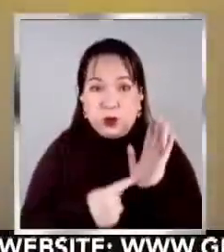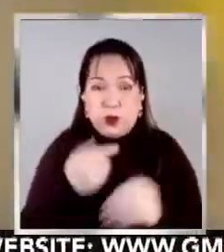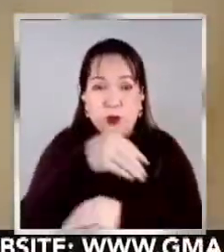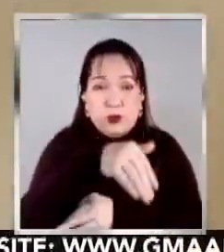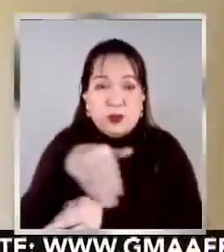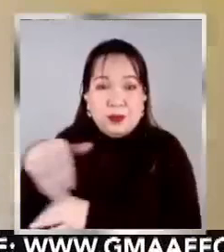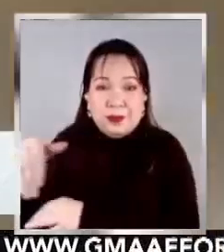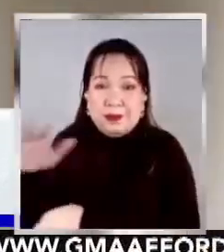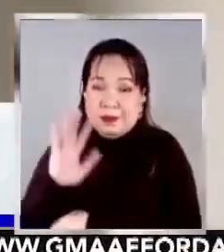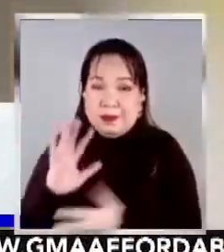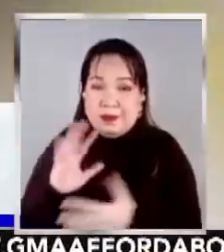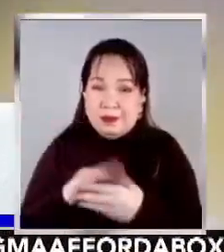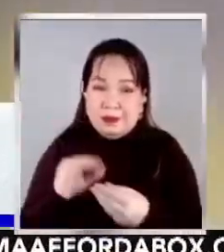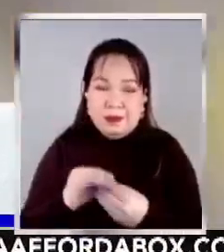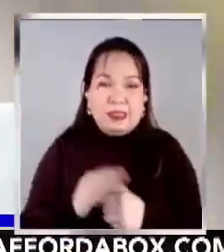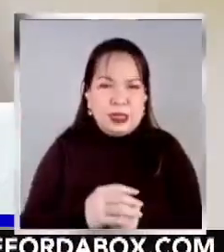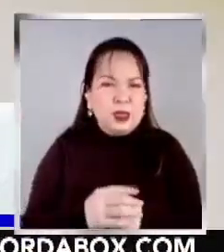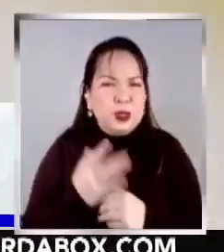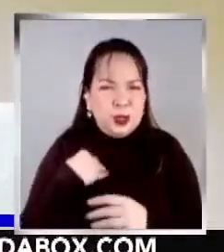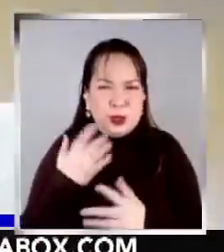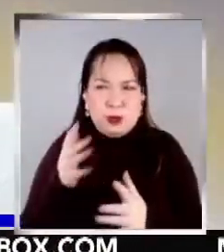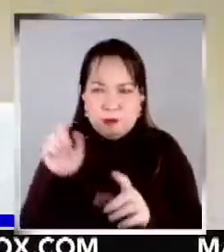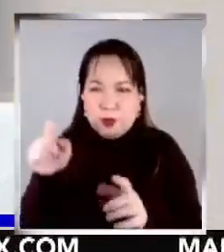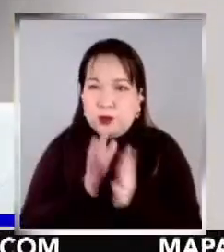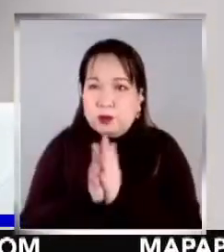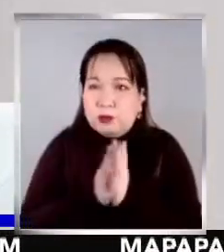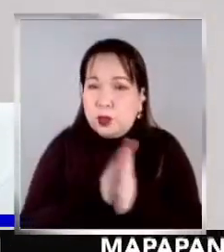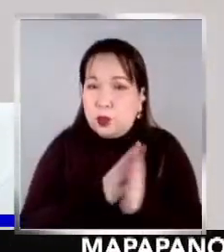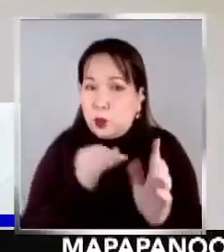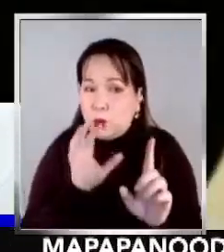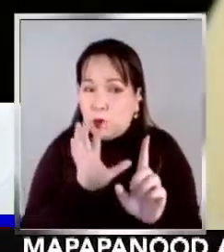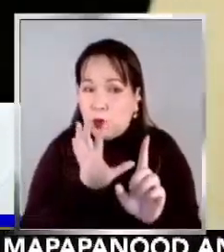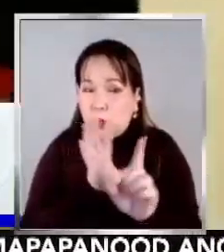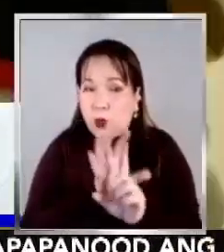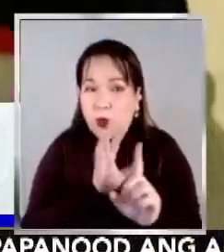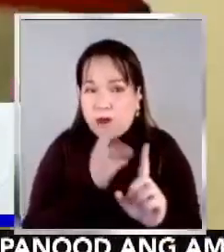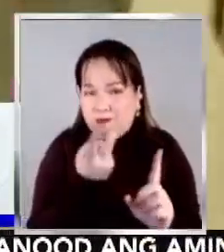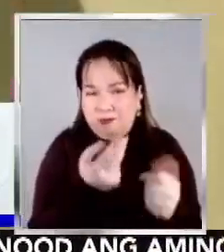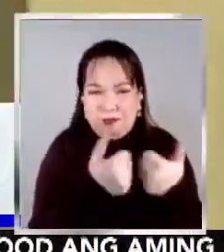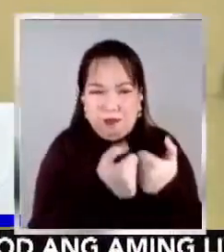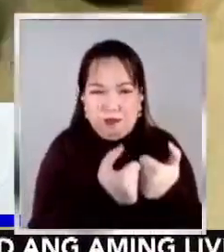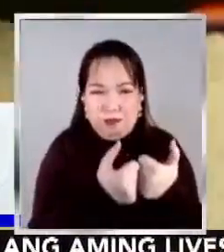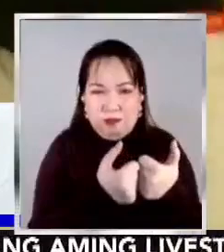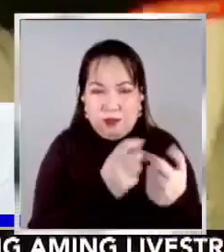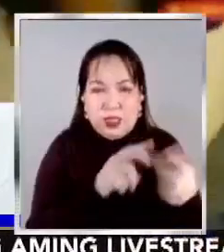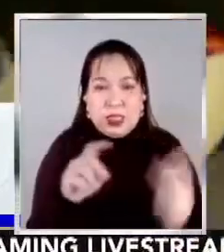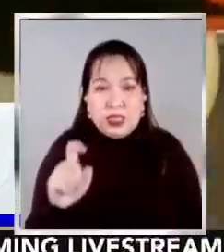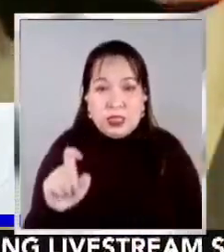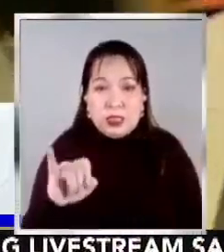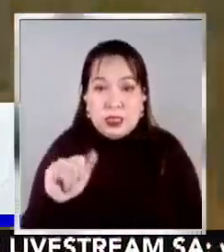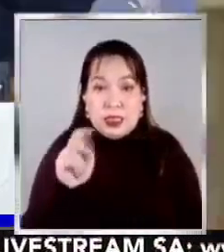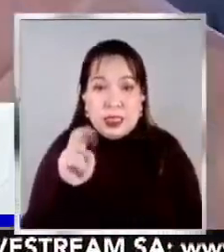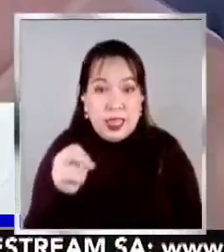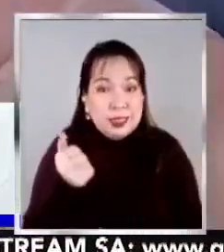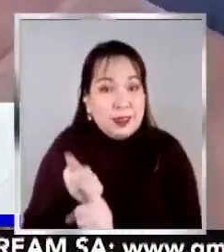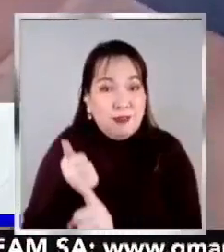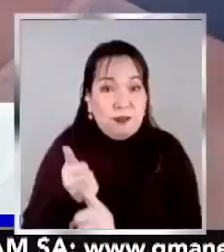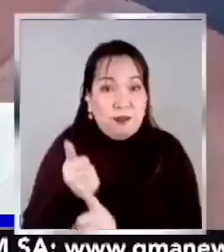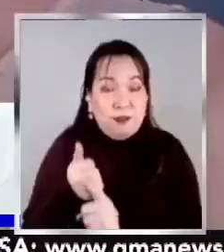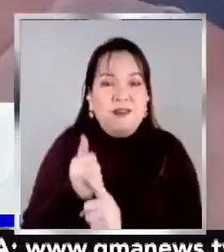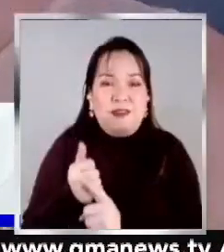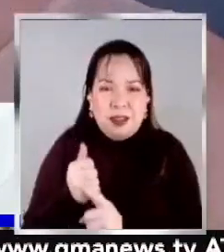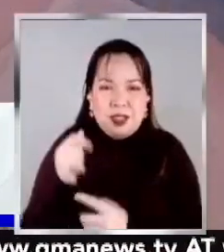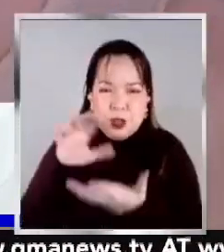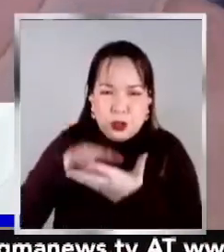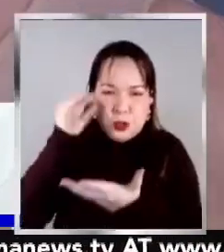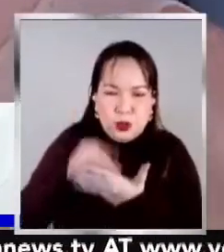abangan ang tambalan nila ng leading man na si Sian Lim na talagang nag-effort daw matuto ng figure skating. Nakipagsabayan